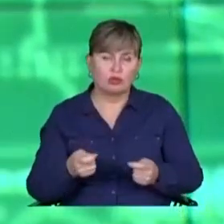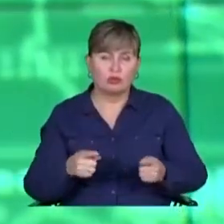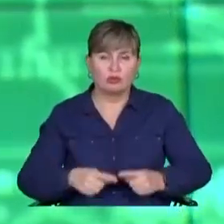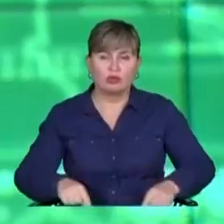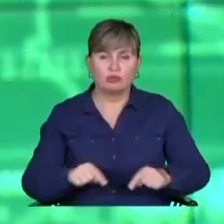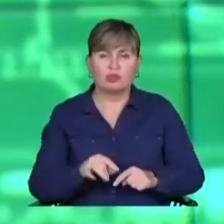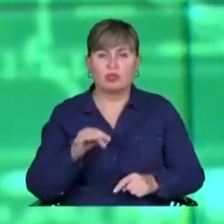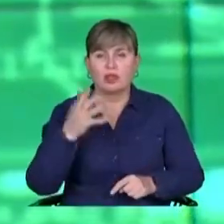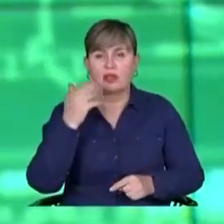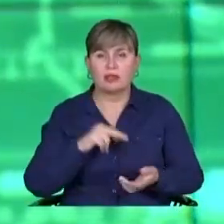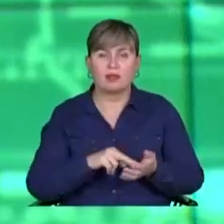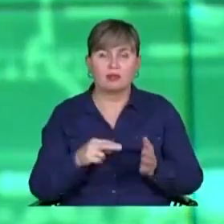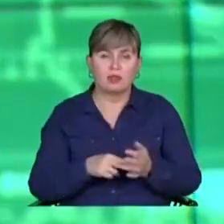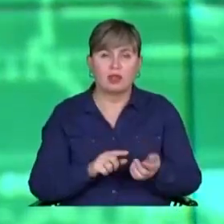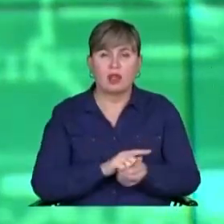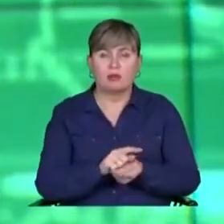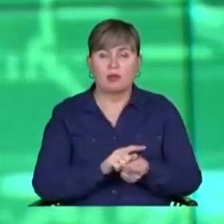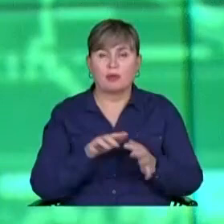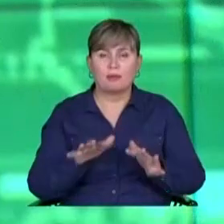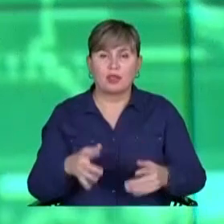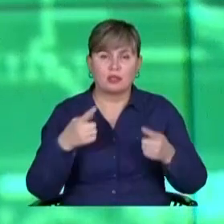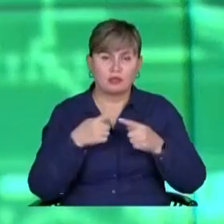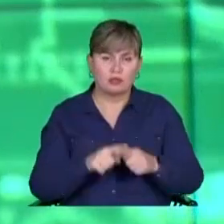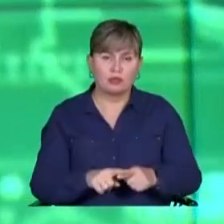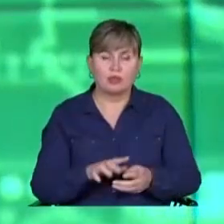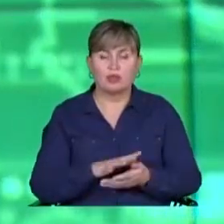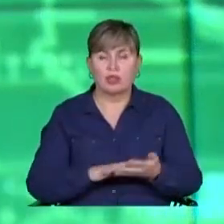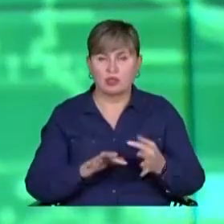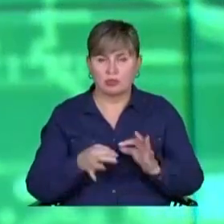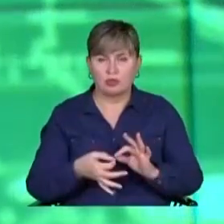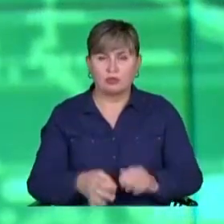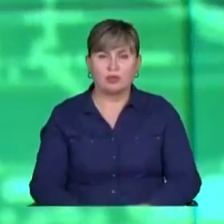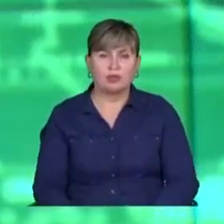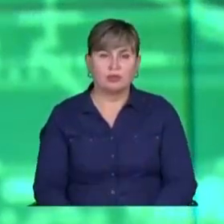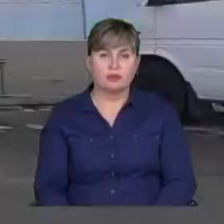учреждения и когда планирует обновить местную инфраструктуру, знает Амина Усенова.